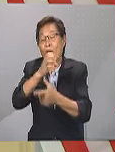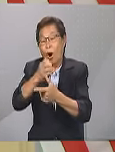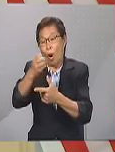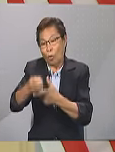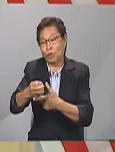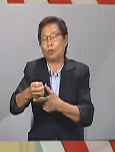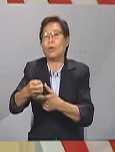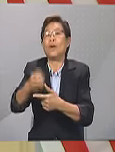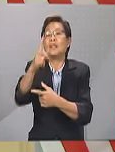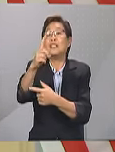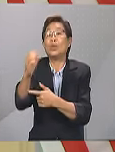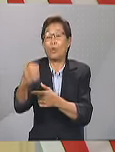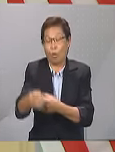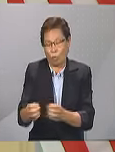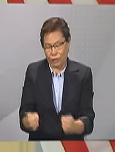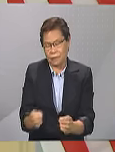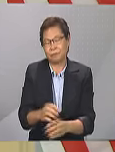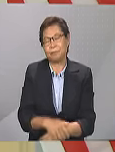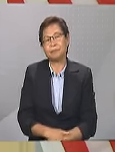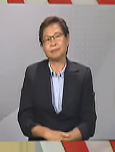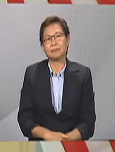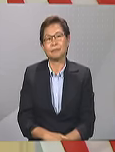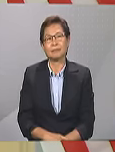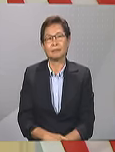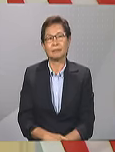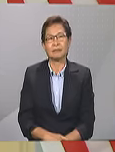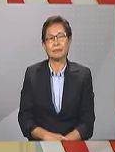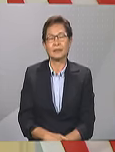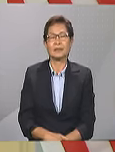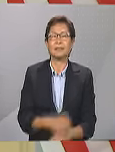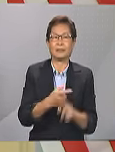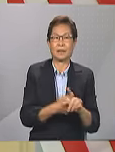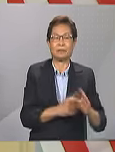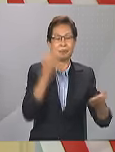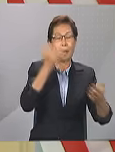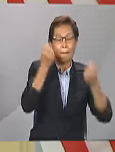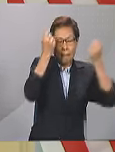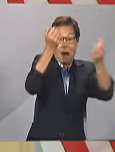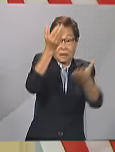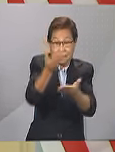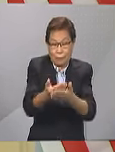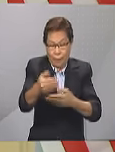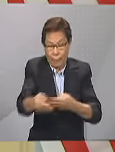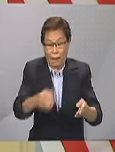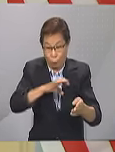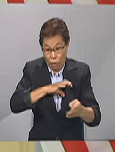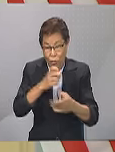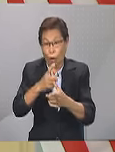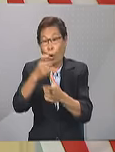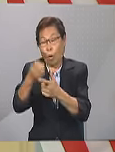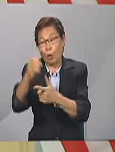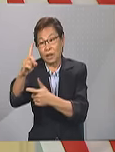tiap-tiap daerah dan daripada boleh polis sudah pejabat daerah mereka